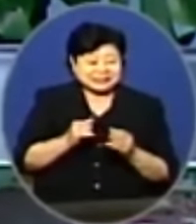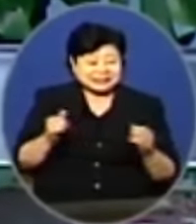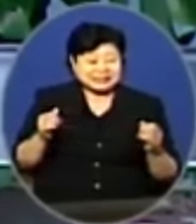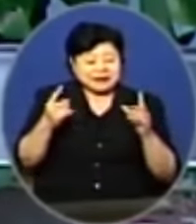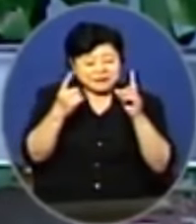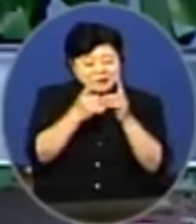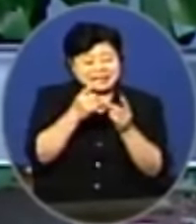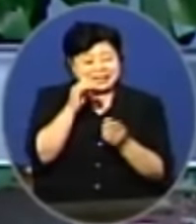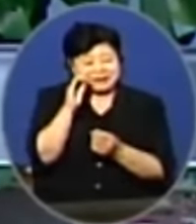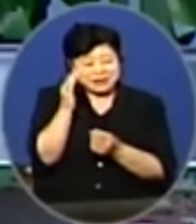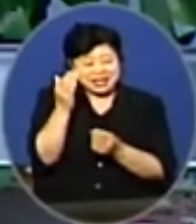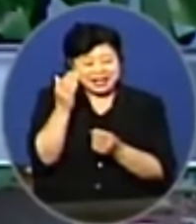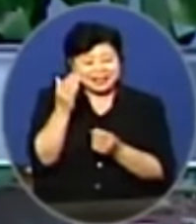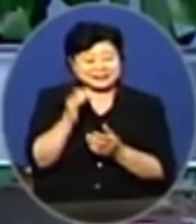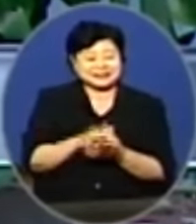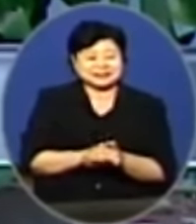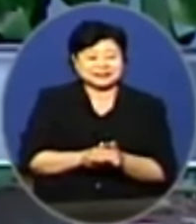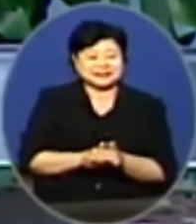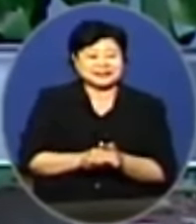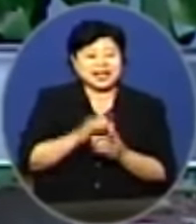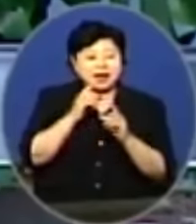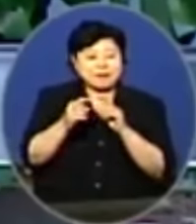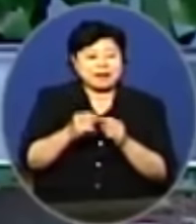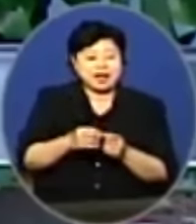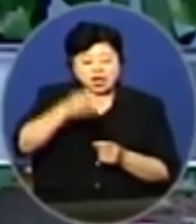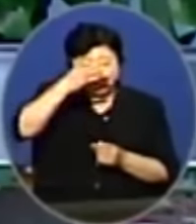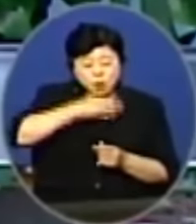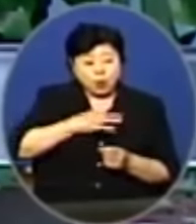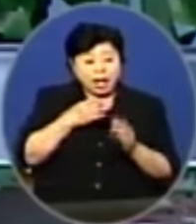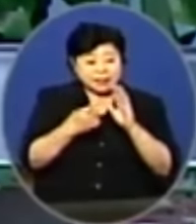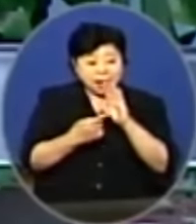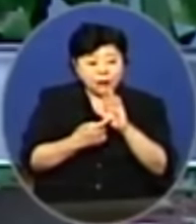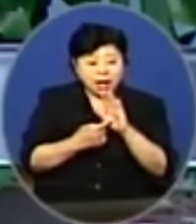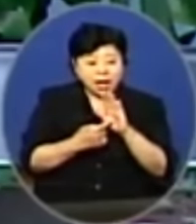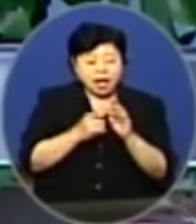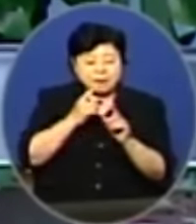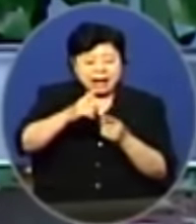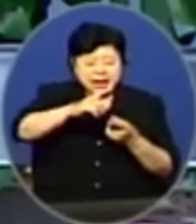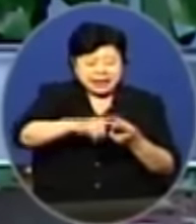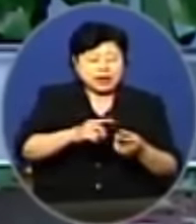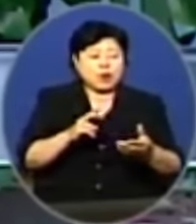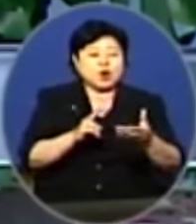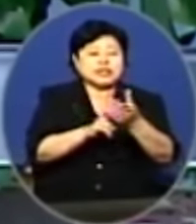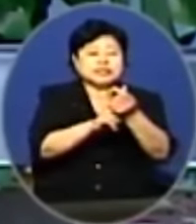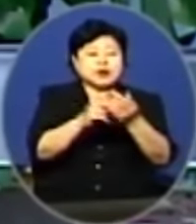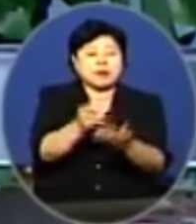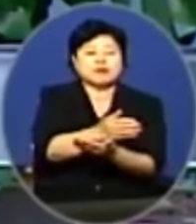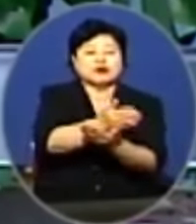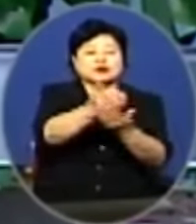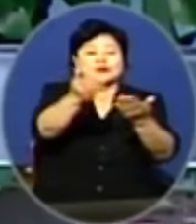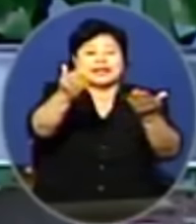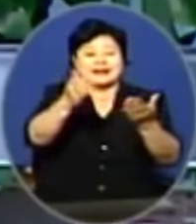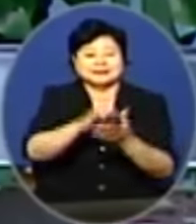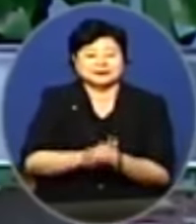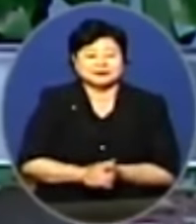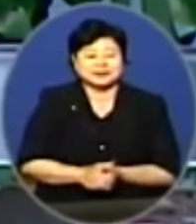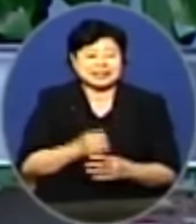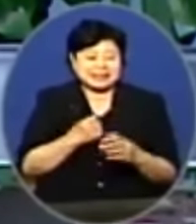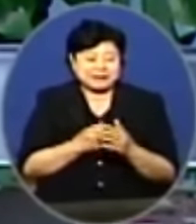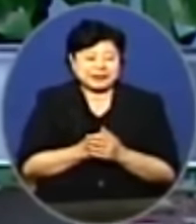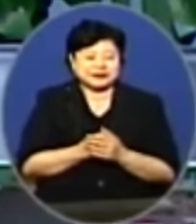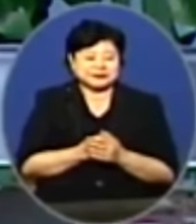만날 것입니다. 말이 효과를 발생해서 그 말이 기적을 베풀어 주시는 것입니다.